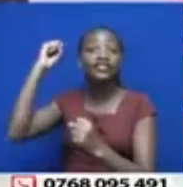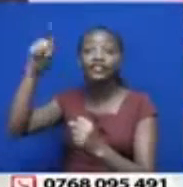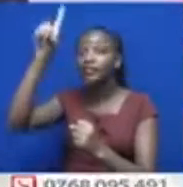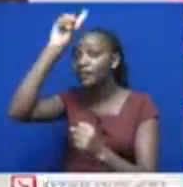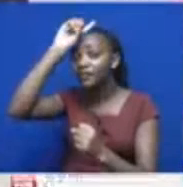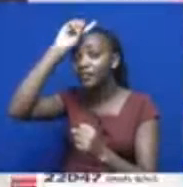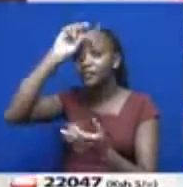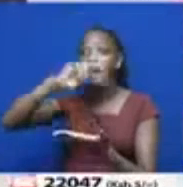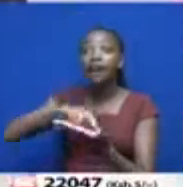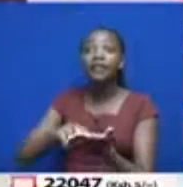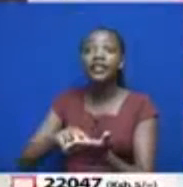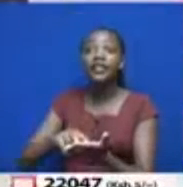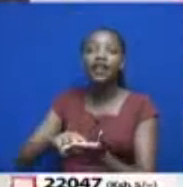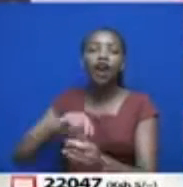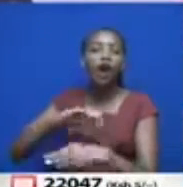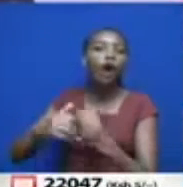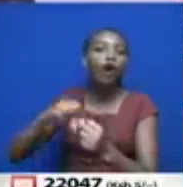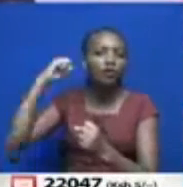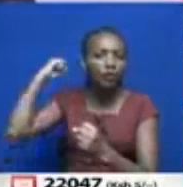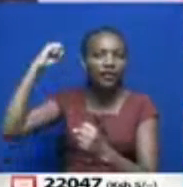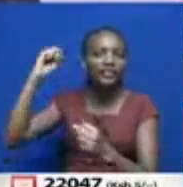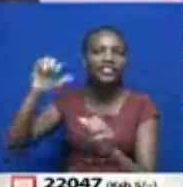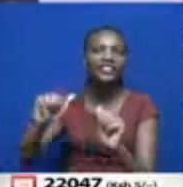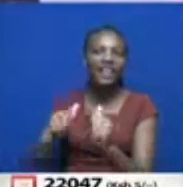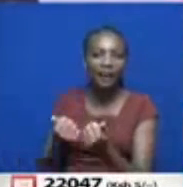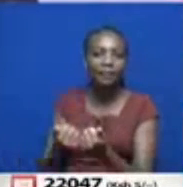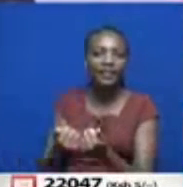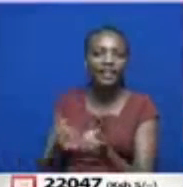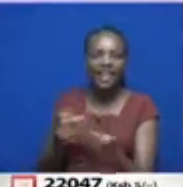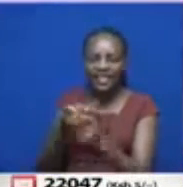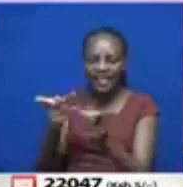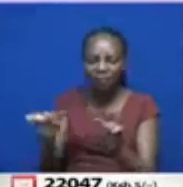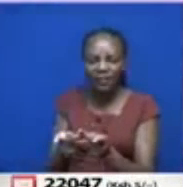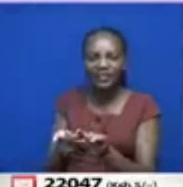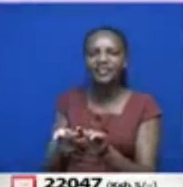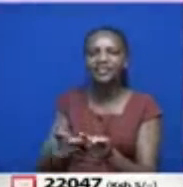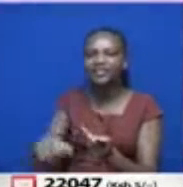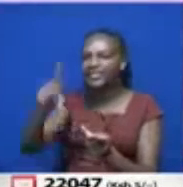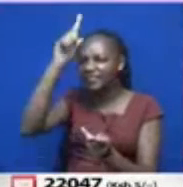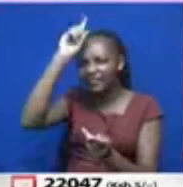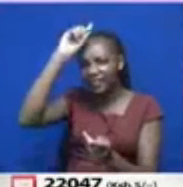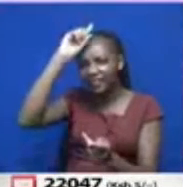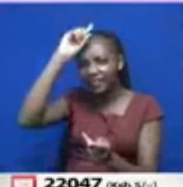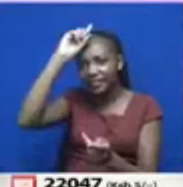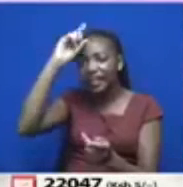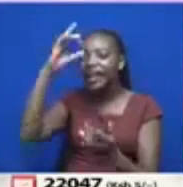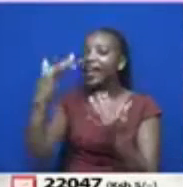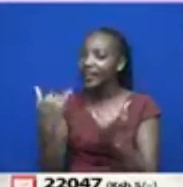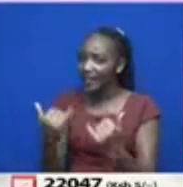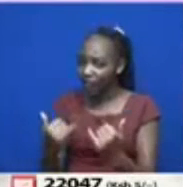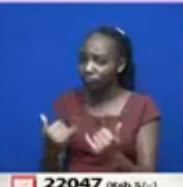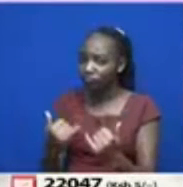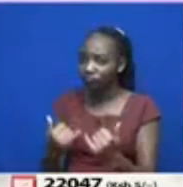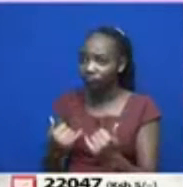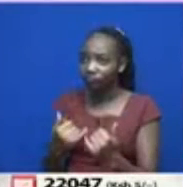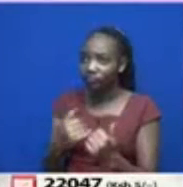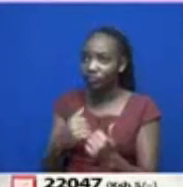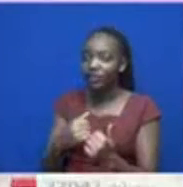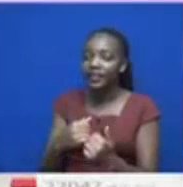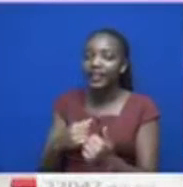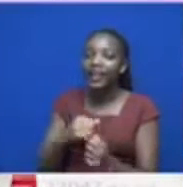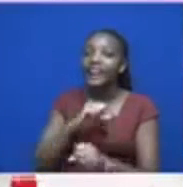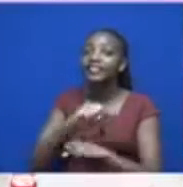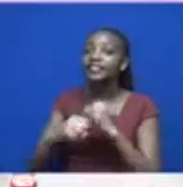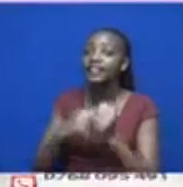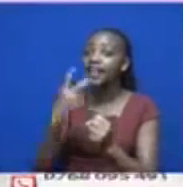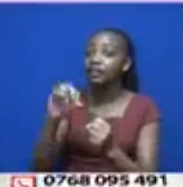Kumaanisha kwamba siasa zote zinapigwa katika eneo ile ya chini kabisa. Kipindi hiki tunaviongea, tuko mwaka